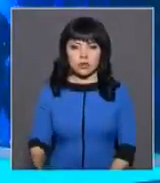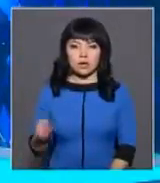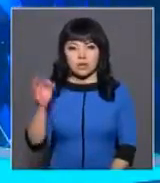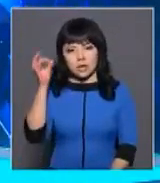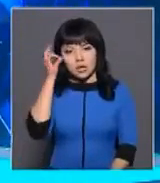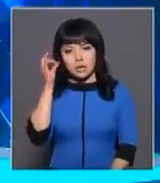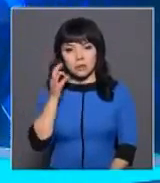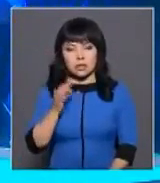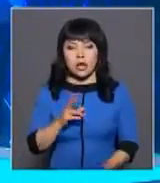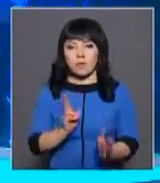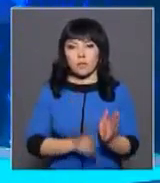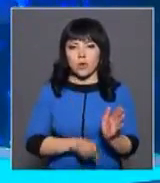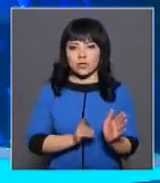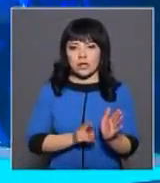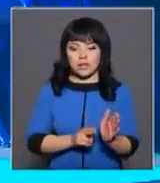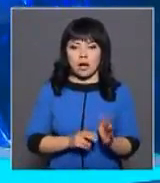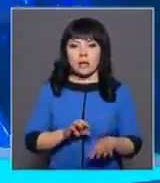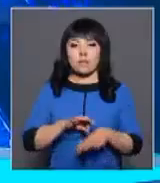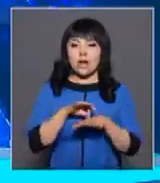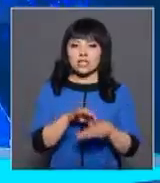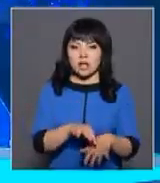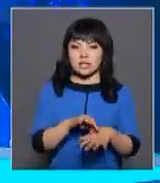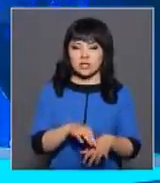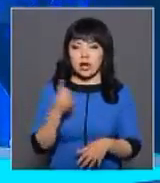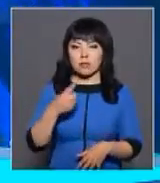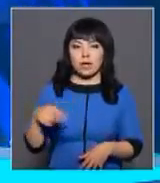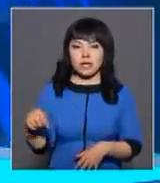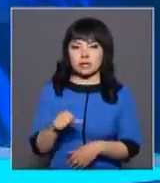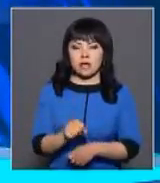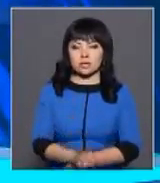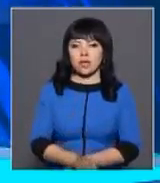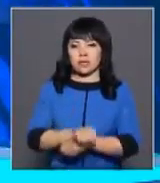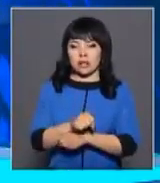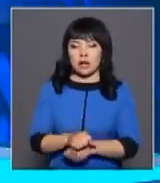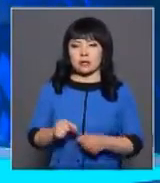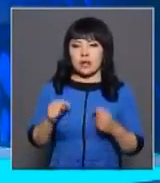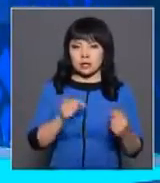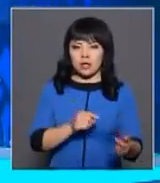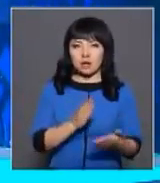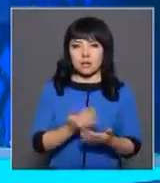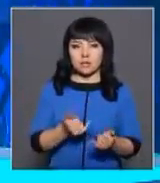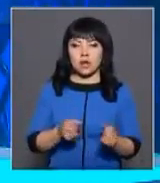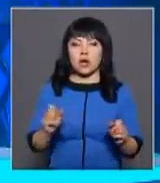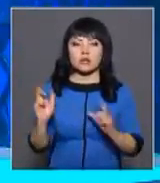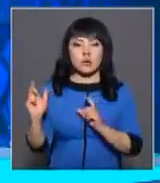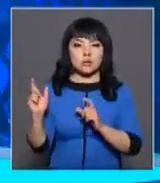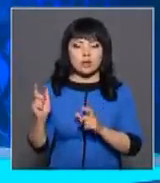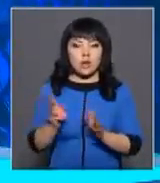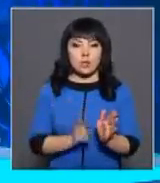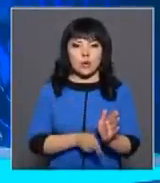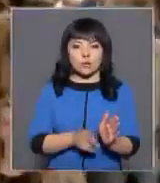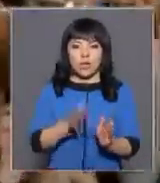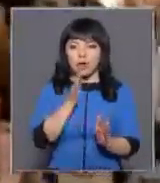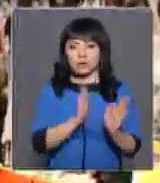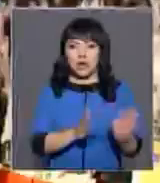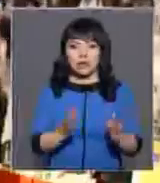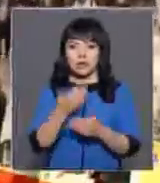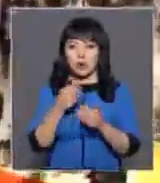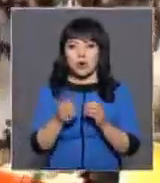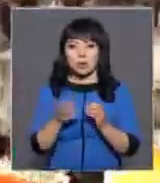Әлем жаңалықтары, Германияда пойыз машинистері бір аптаға ереуіл жариялады. Елде жүк пойыздары жергілікті уақыт бойынша